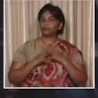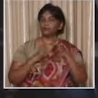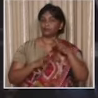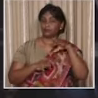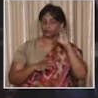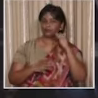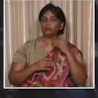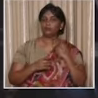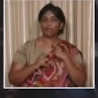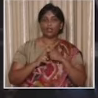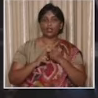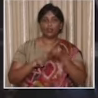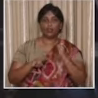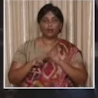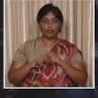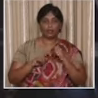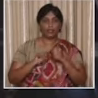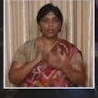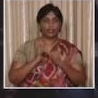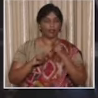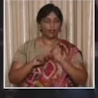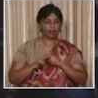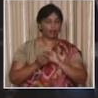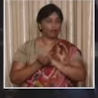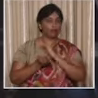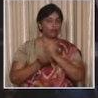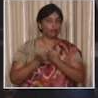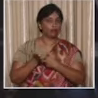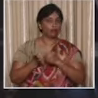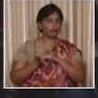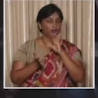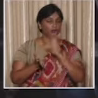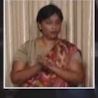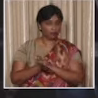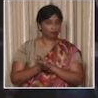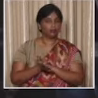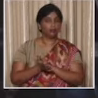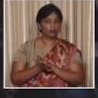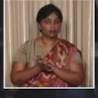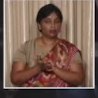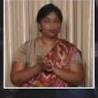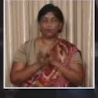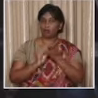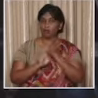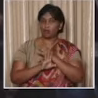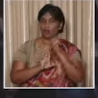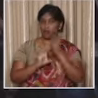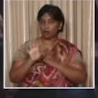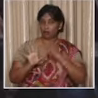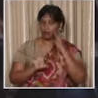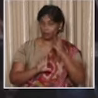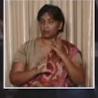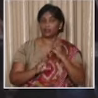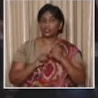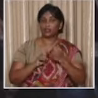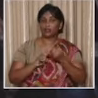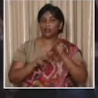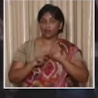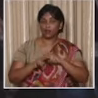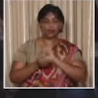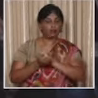तेरेनवा ईपीएफ ईटीएफ अरमुदले लियापदिंच वेल गिनुम वेल गत्तोत पहुगे अवुरुदु तुने वितरक ईपीएफ